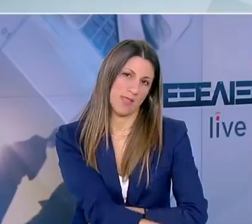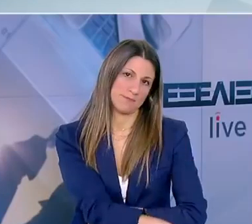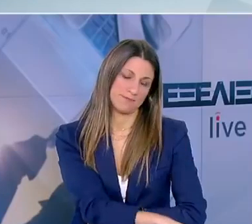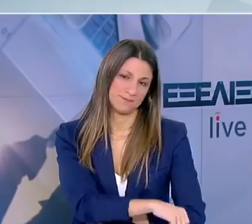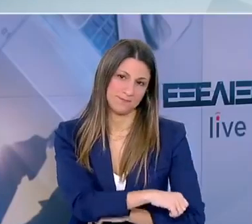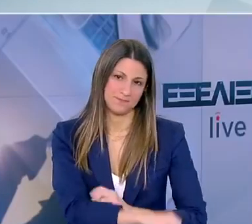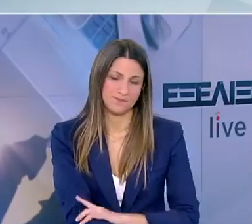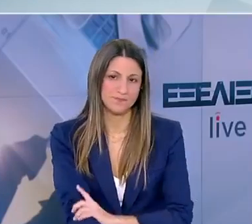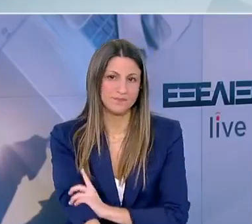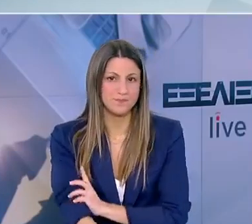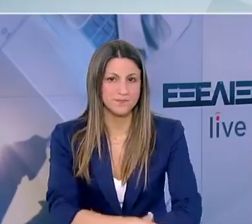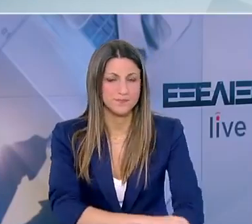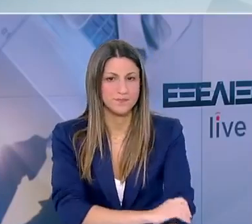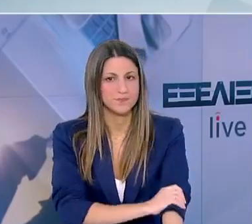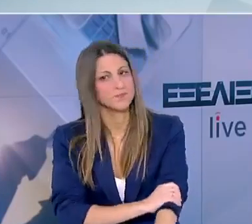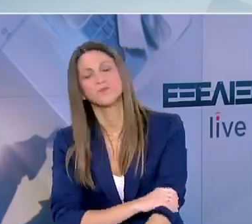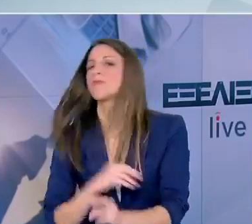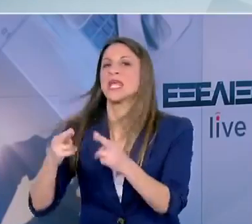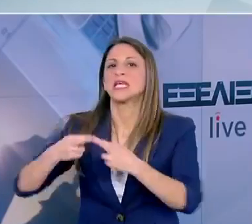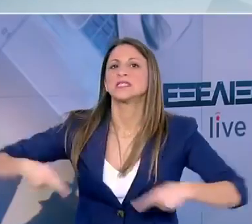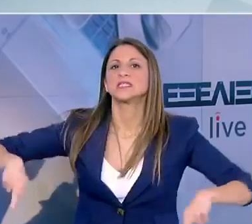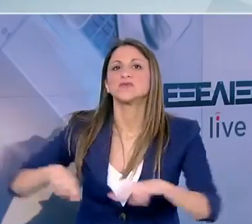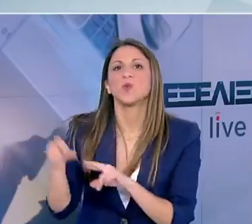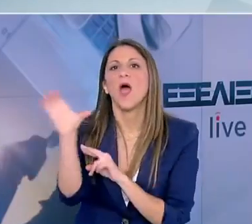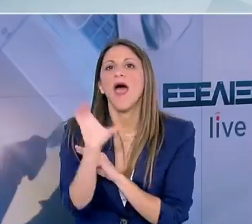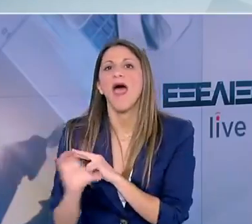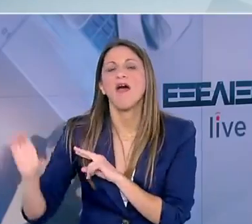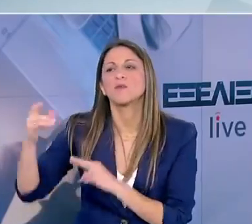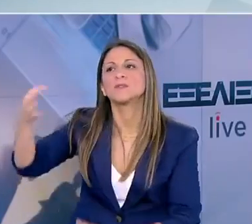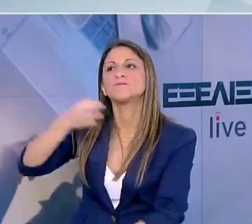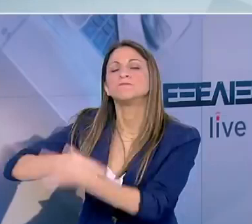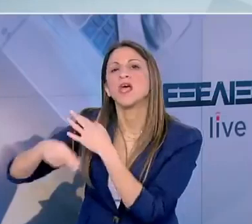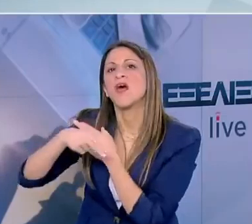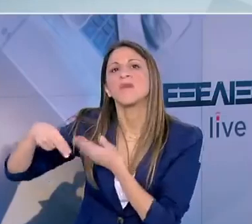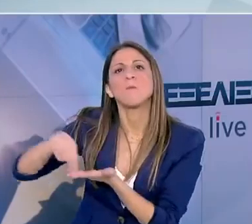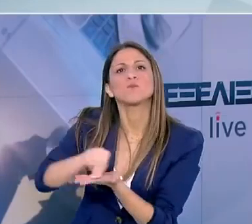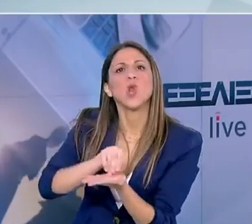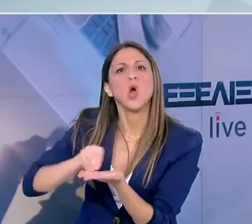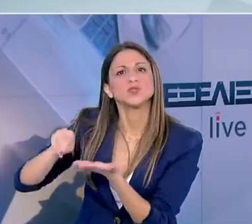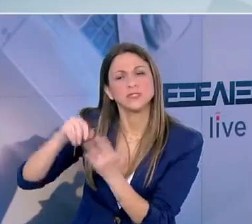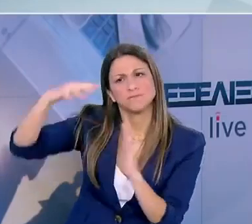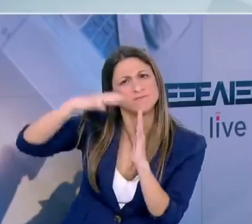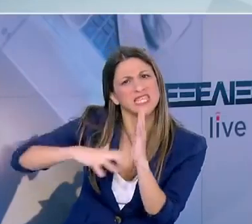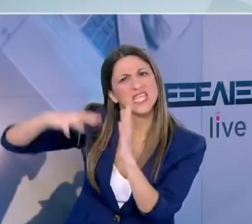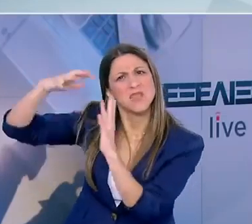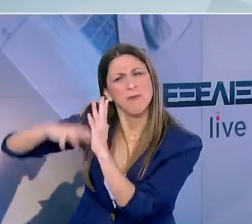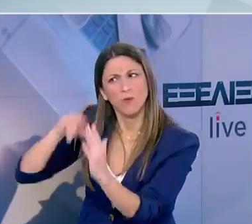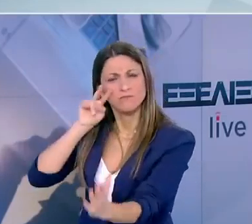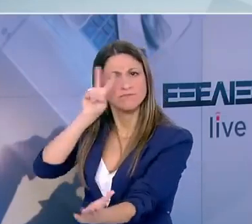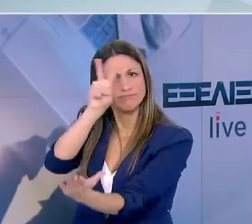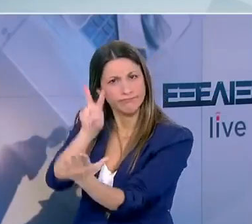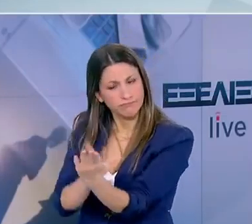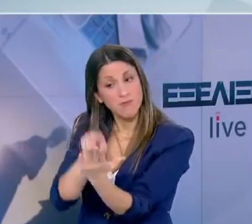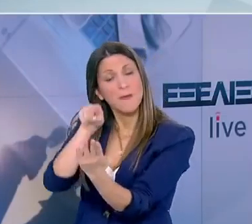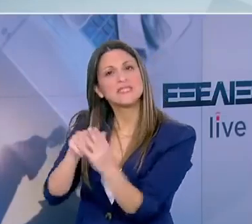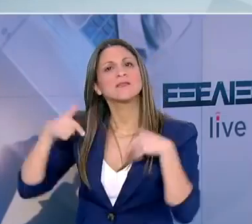Θα σας μεταφέρω σήμερα ένα απόσπασμα από το Συμβούλιο της Ευρώπης που αφορά τους Ρωμά σε όλη την Ευρώπη και δόθηκε